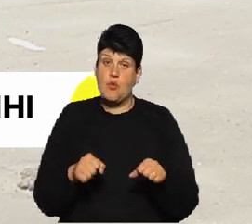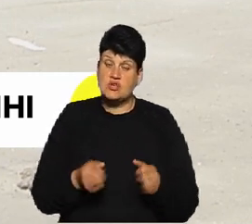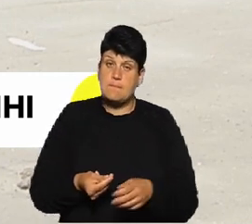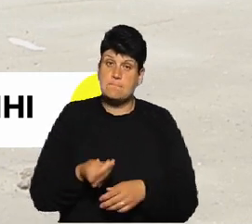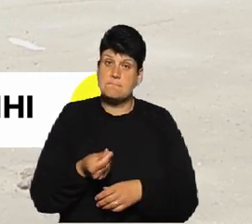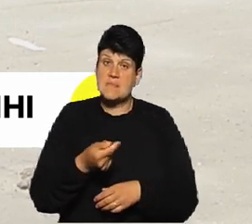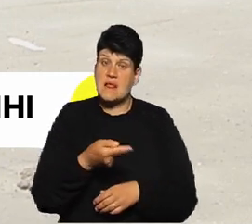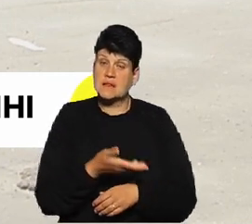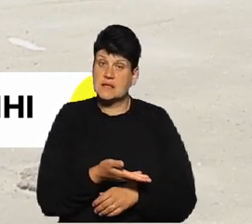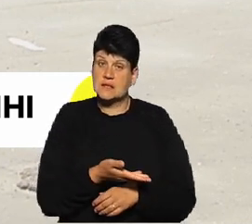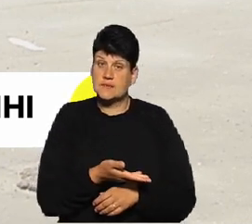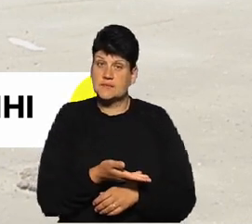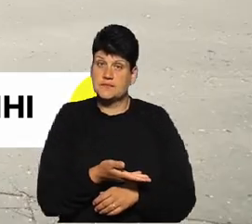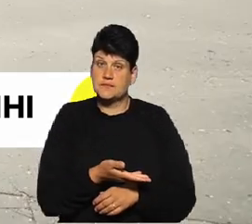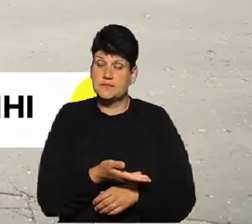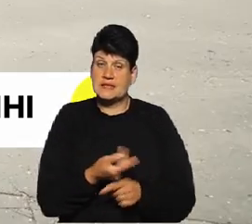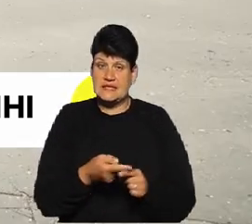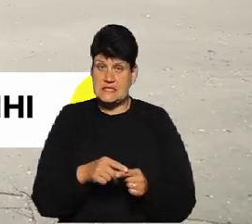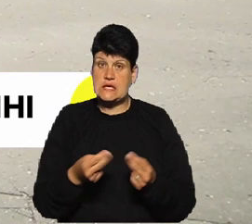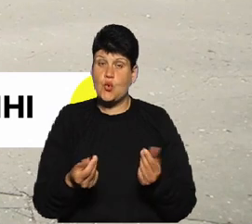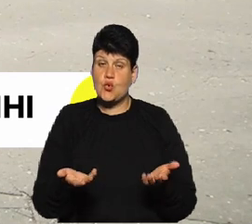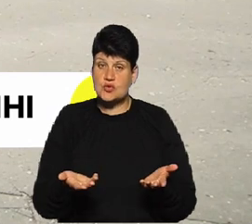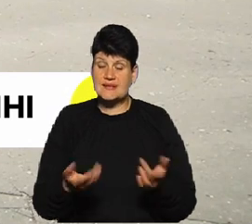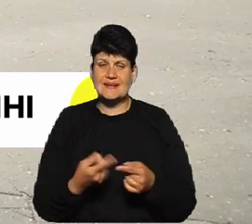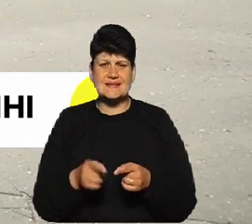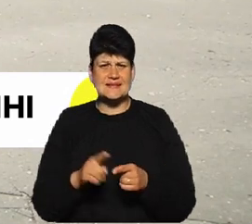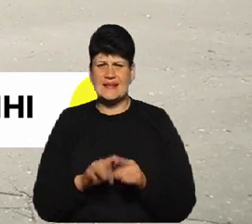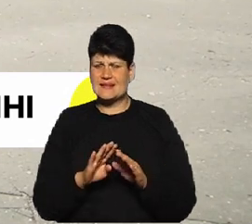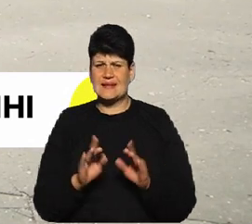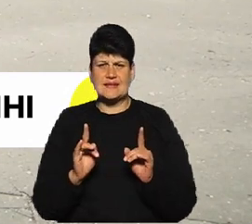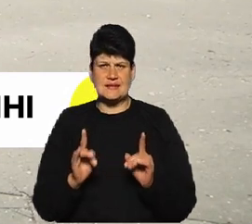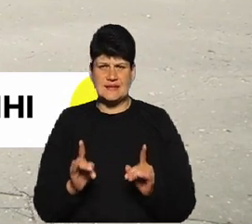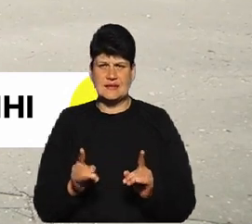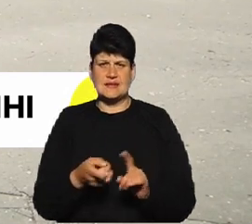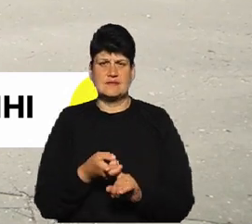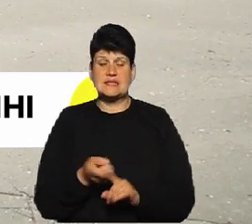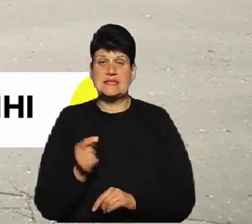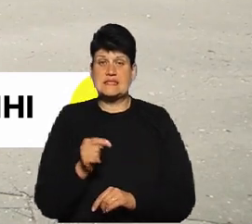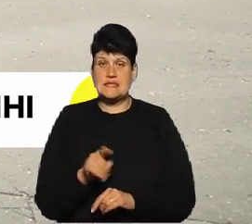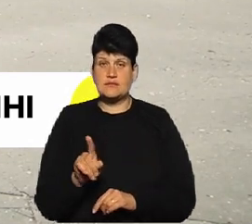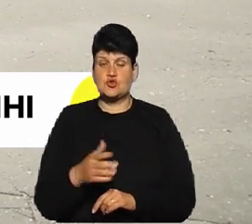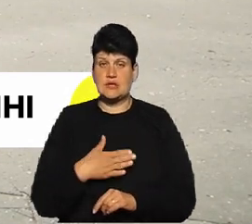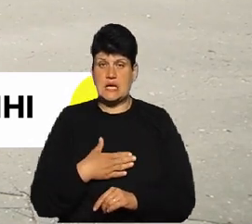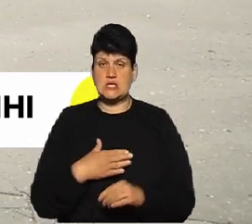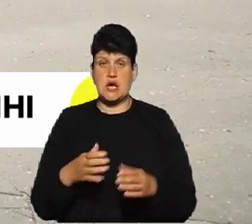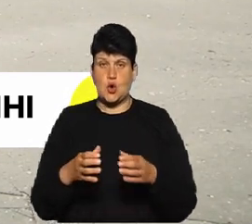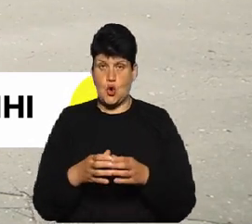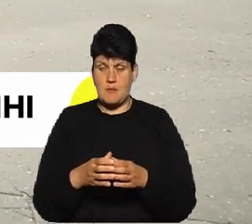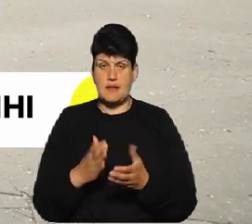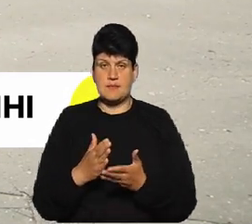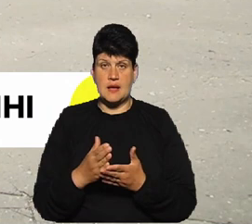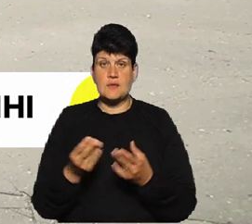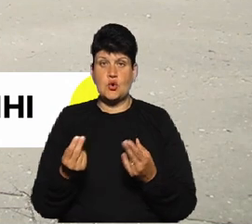ці кошти. Це не тільки зумовлено тим, що наша громада там не має коштів, думаю, це